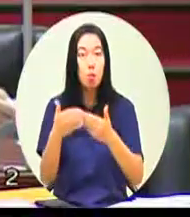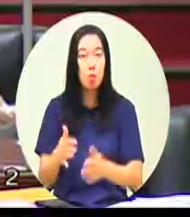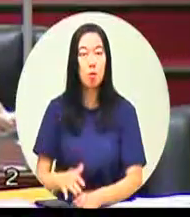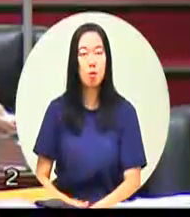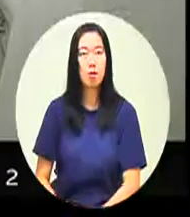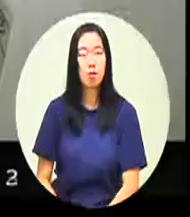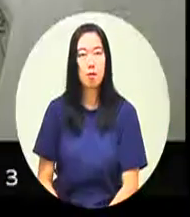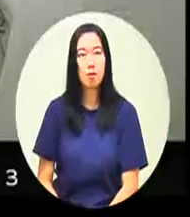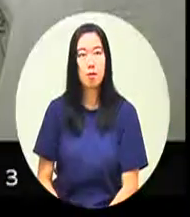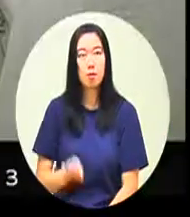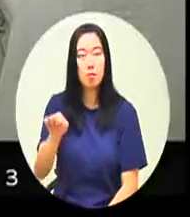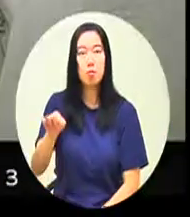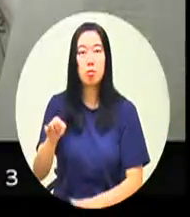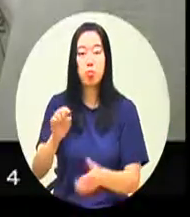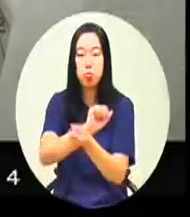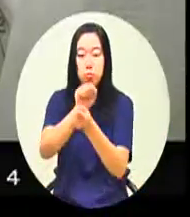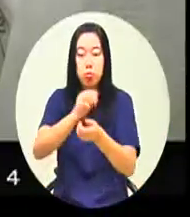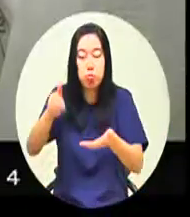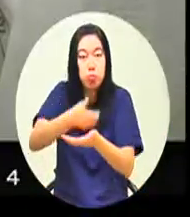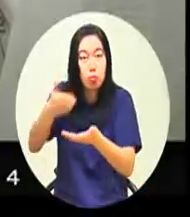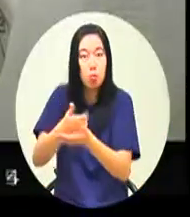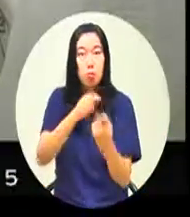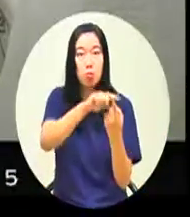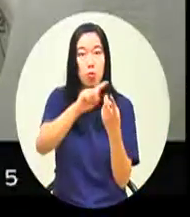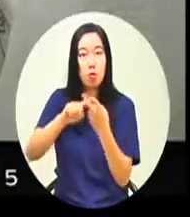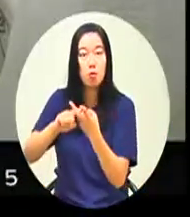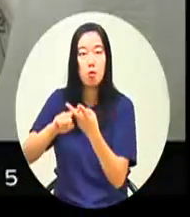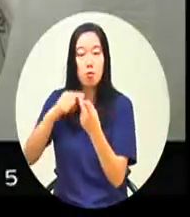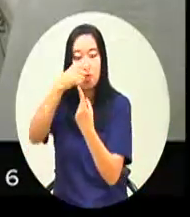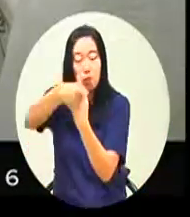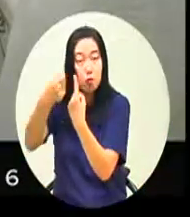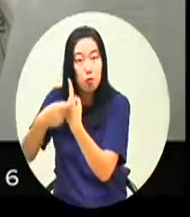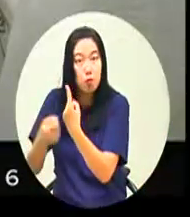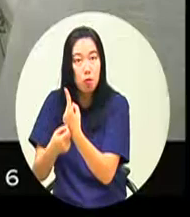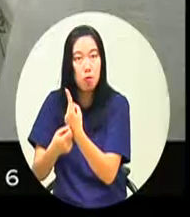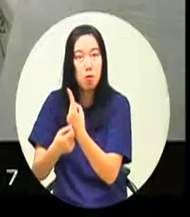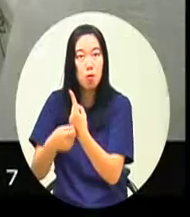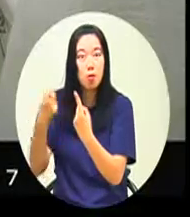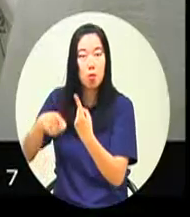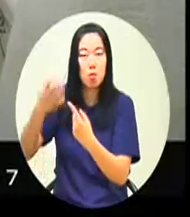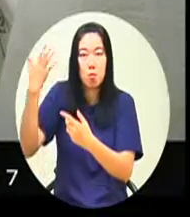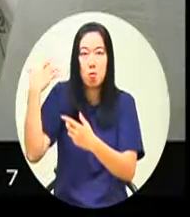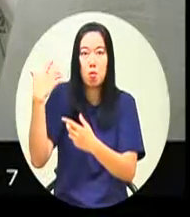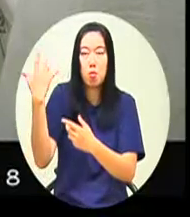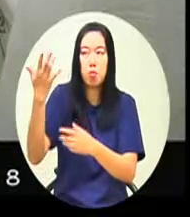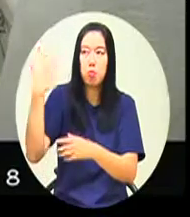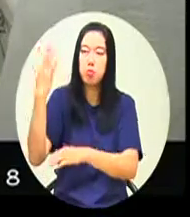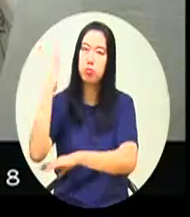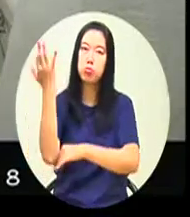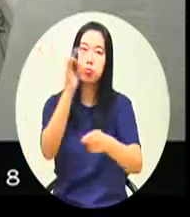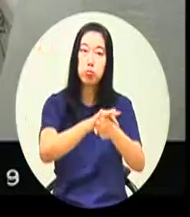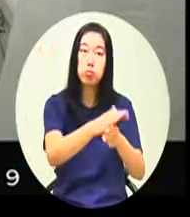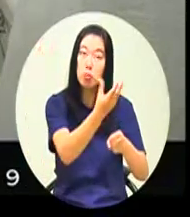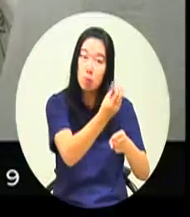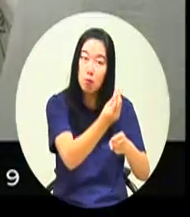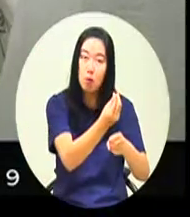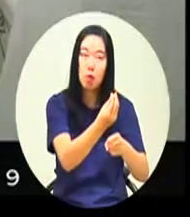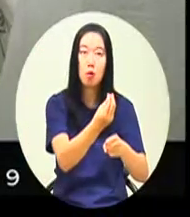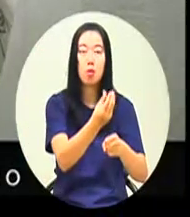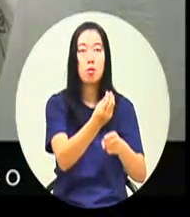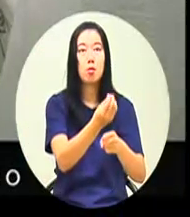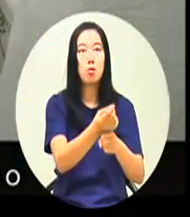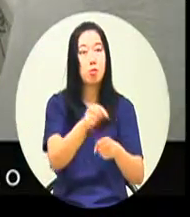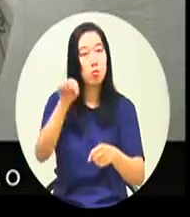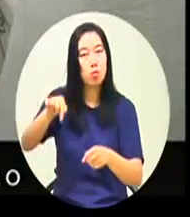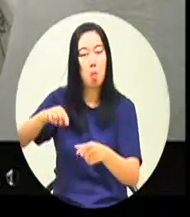这些的木瓜，包括香蕉，他们这些当时可能是没有被补偿的哦。那他们当时没有被补偿，